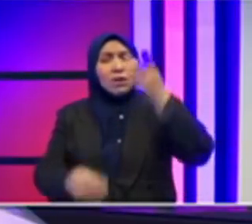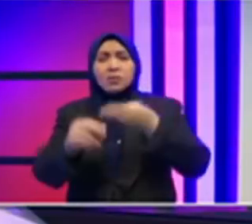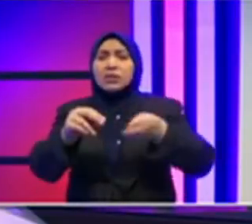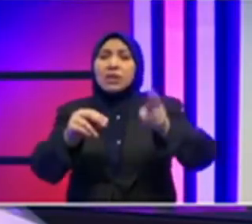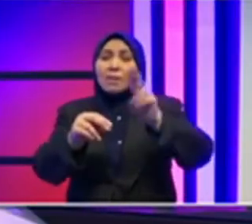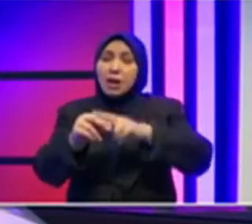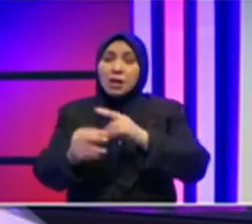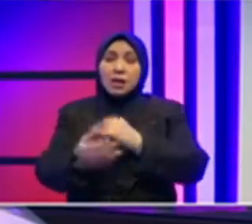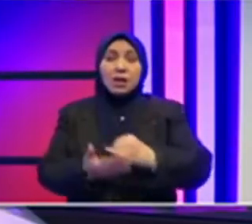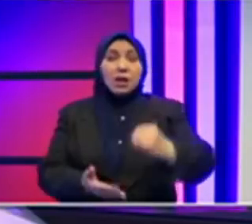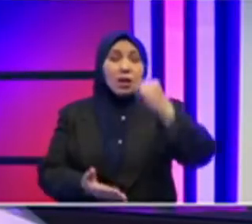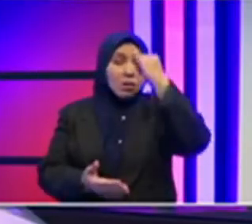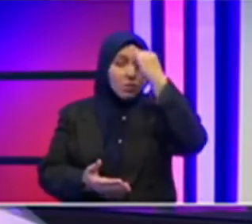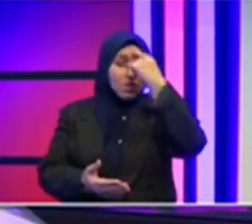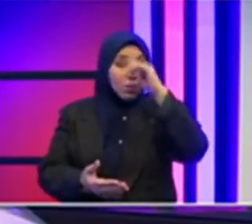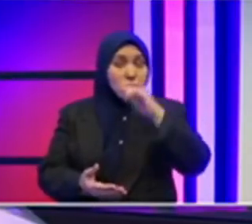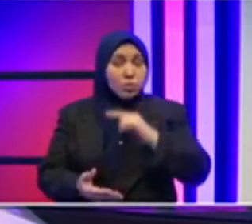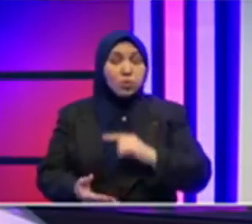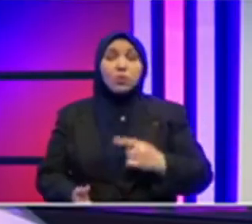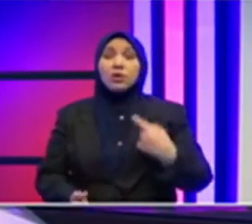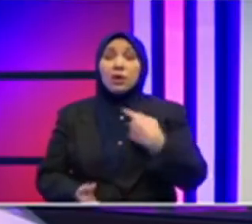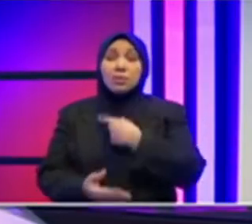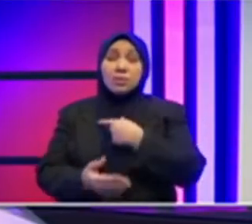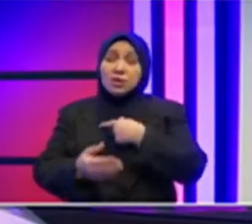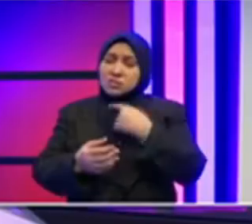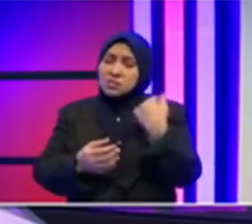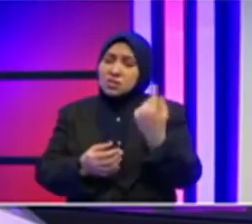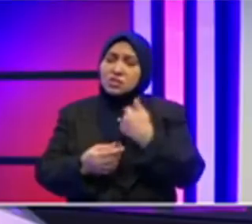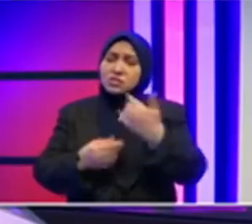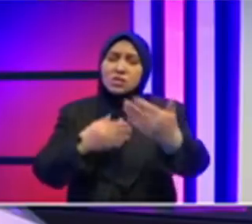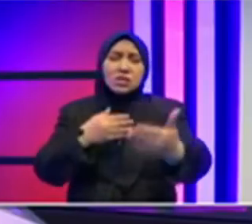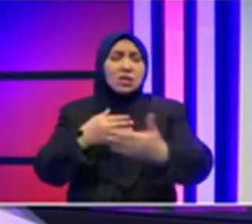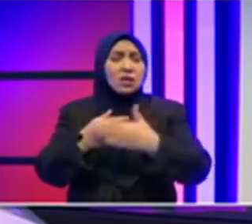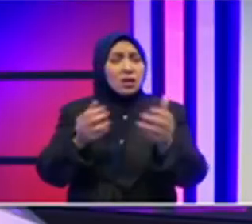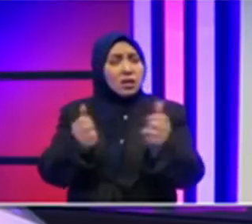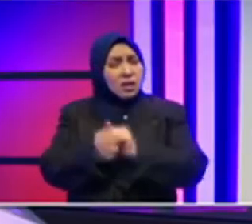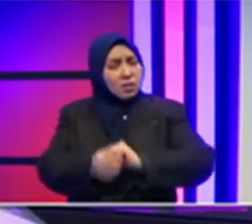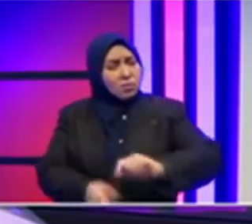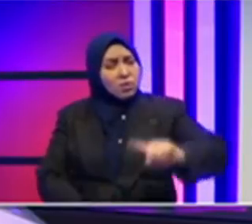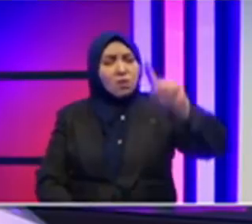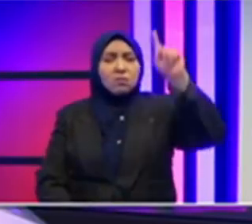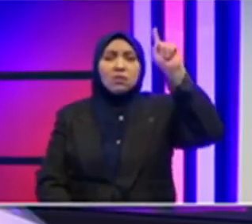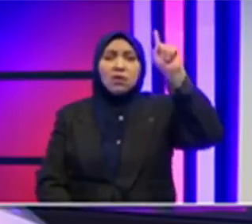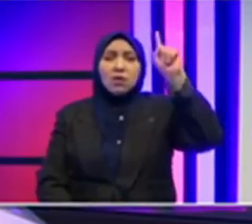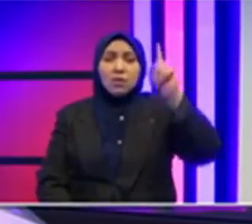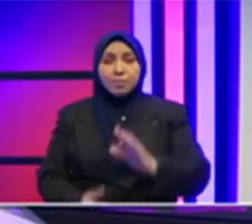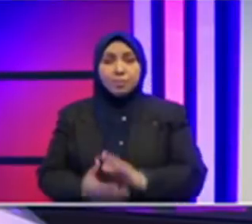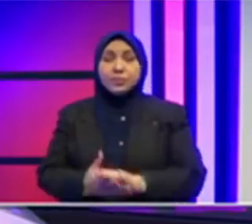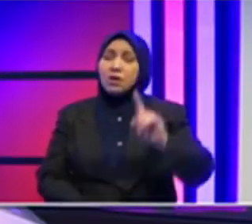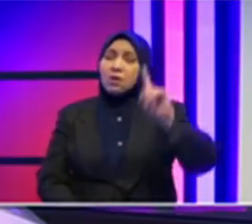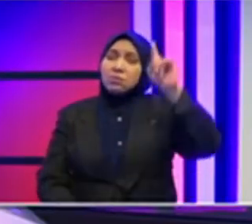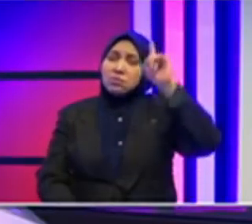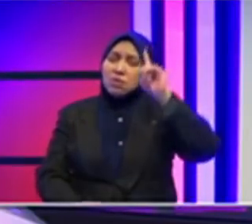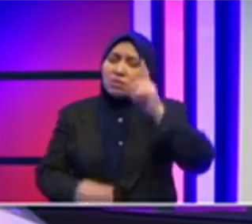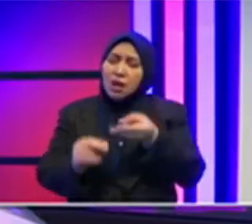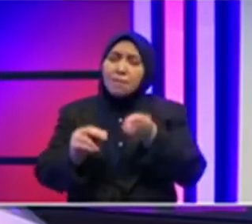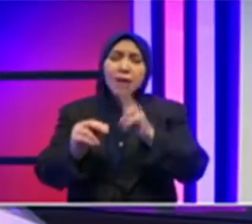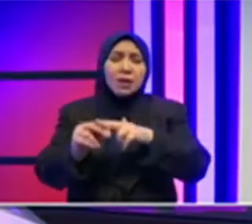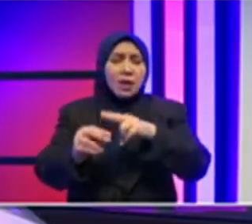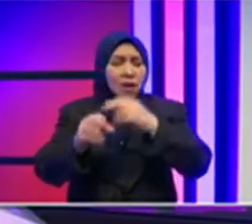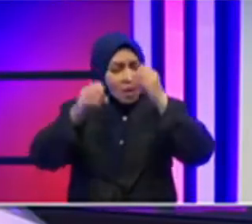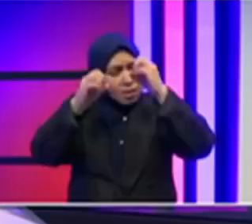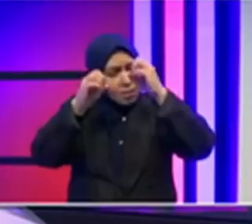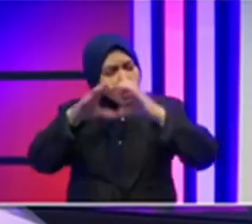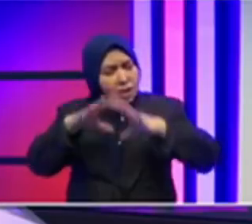ma 'allamtana innaka antal alimul hakim. Rabbi zidni ilma. Ya Allah, tambahkanlah